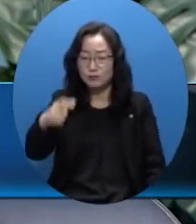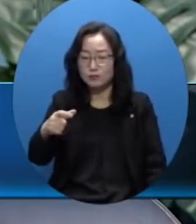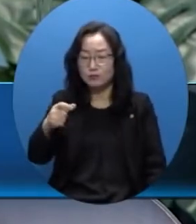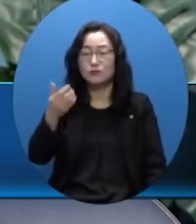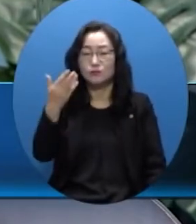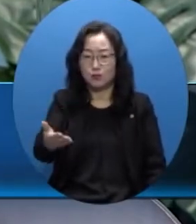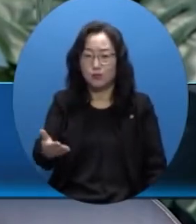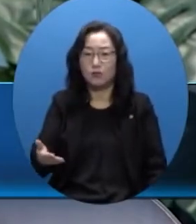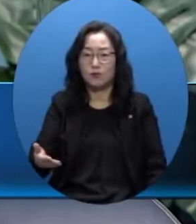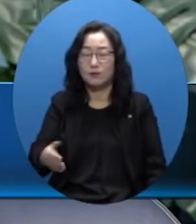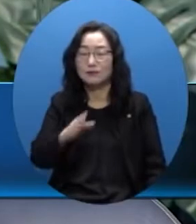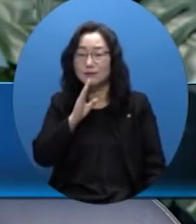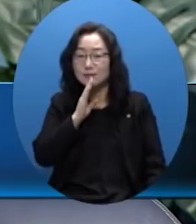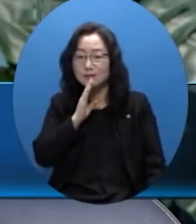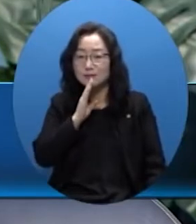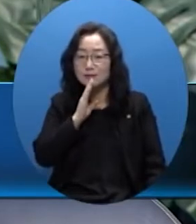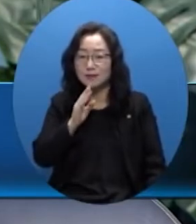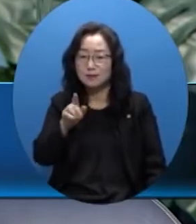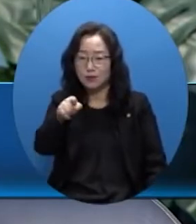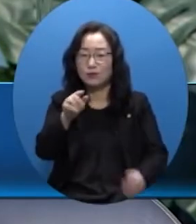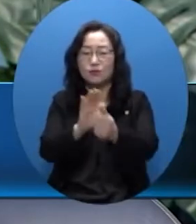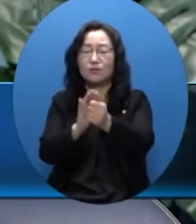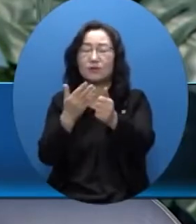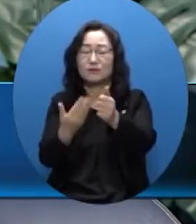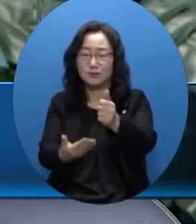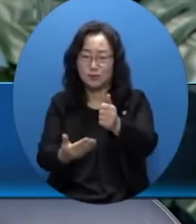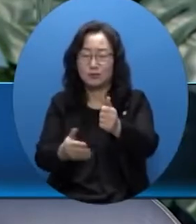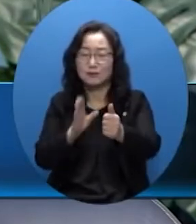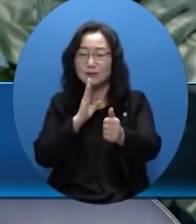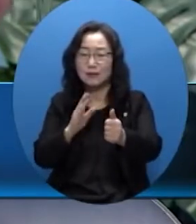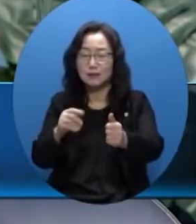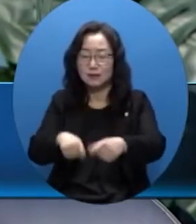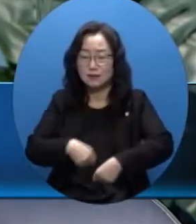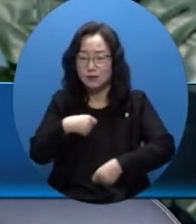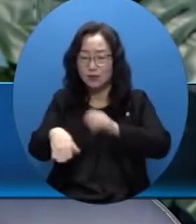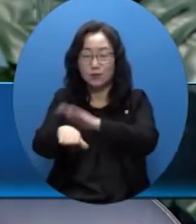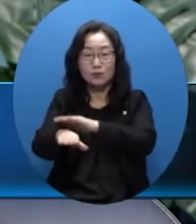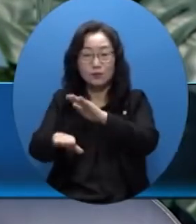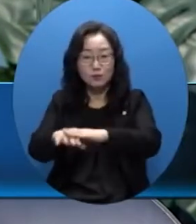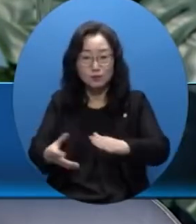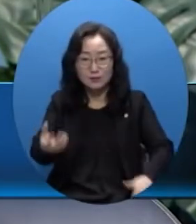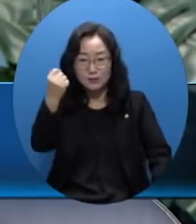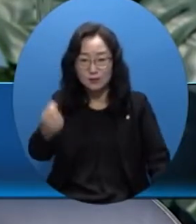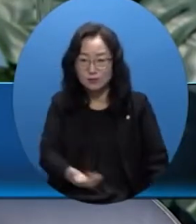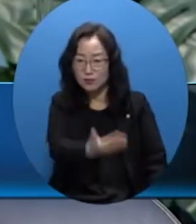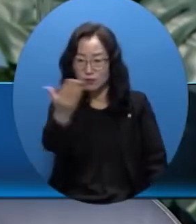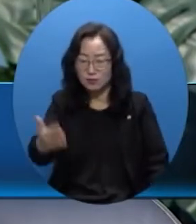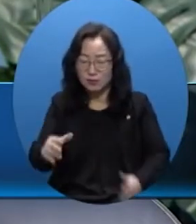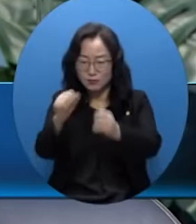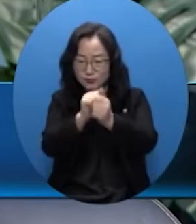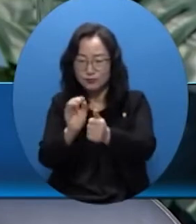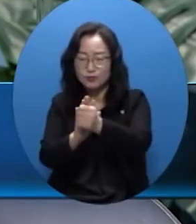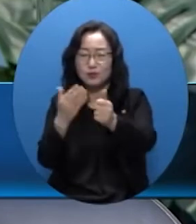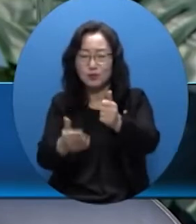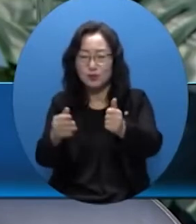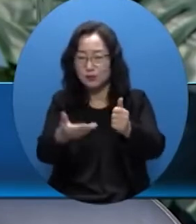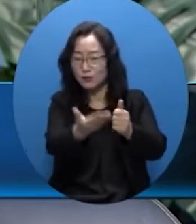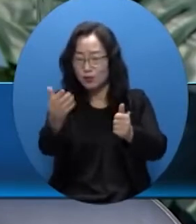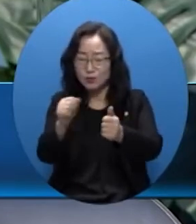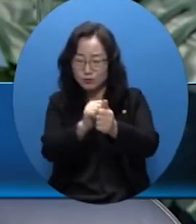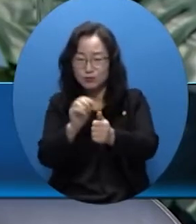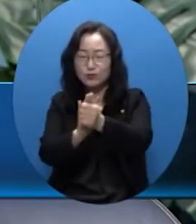참으로 너를 도와 주리라 참으로 나의 의로운 오른손으로 너를 붙들리라 너를